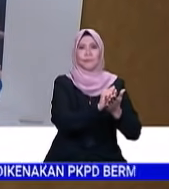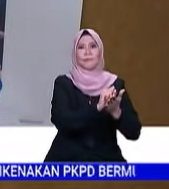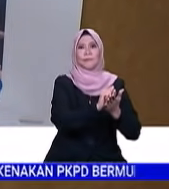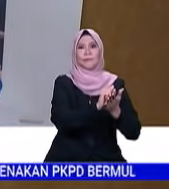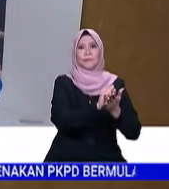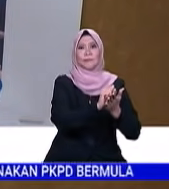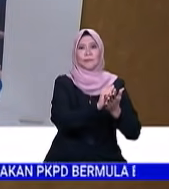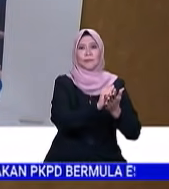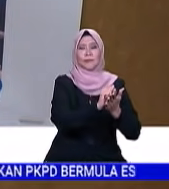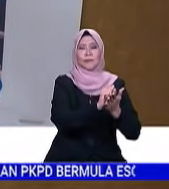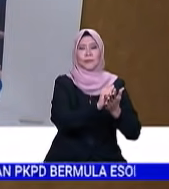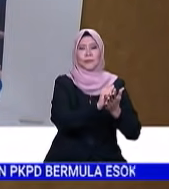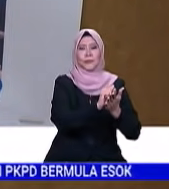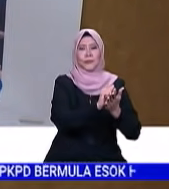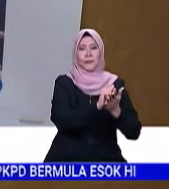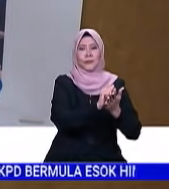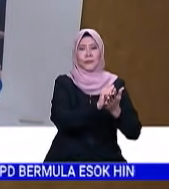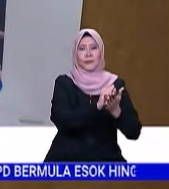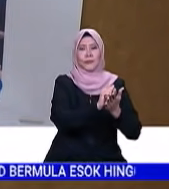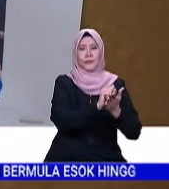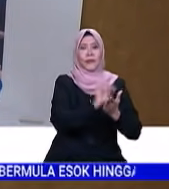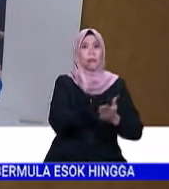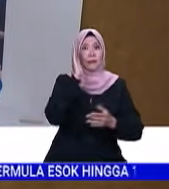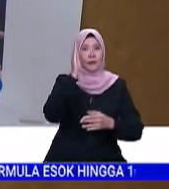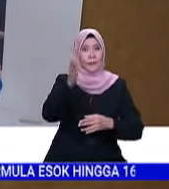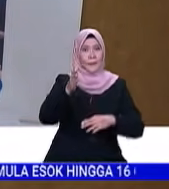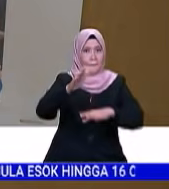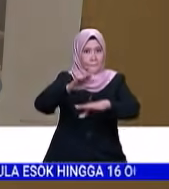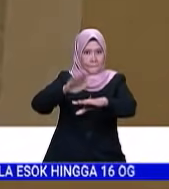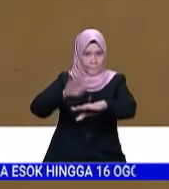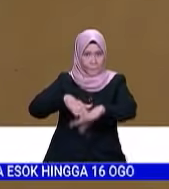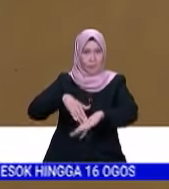dan kita akan memanggil